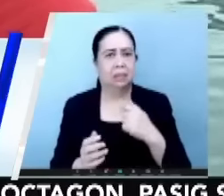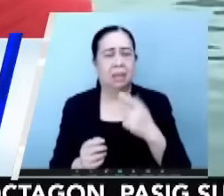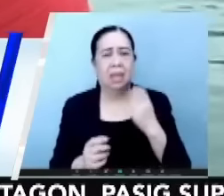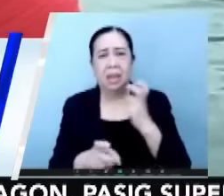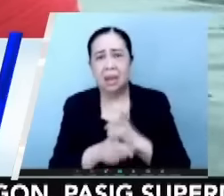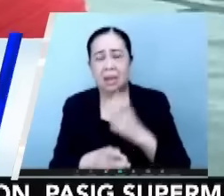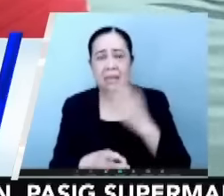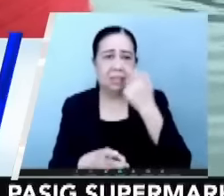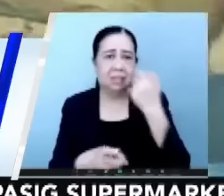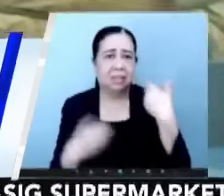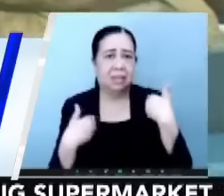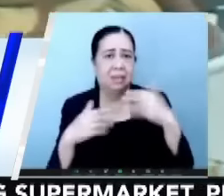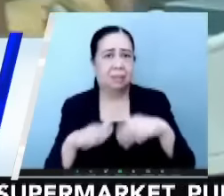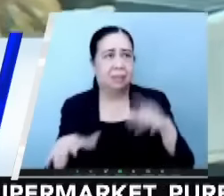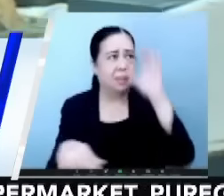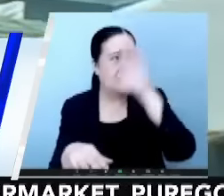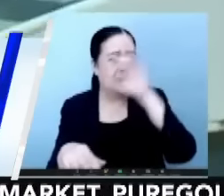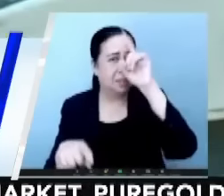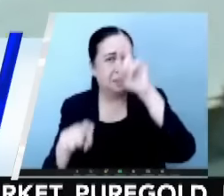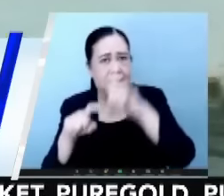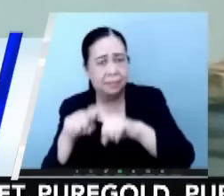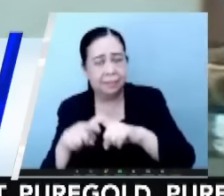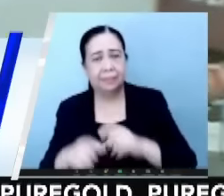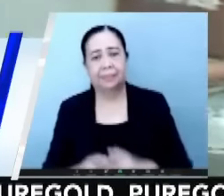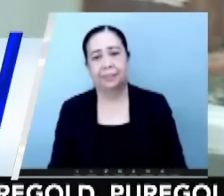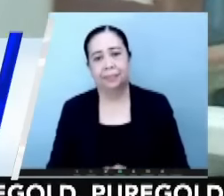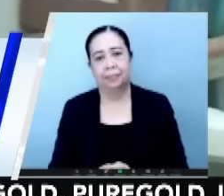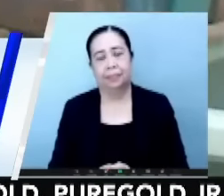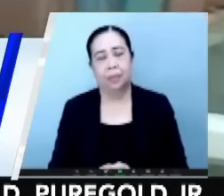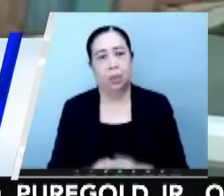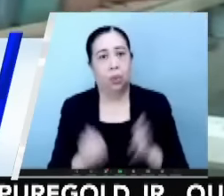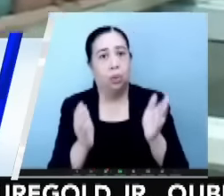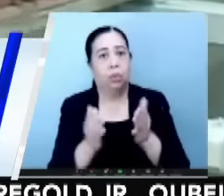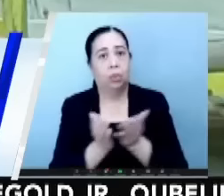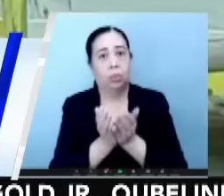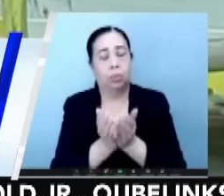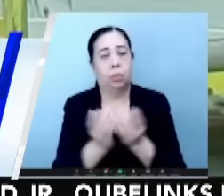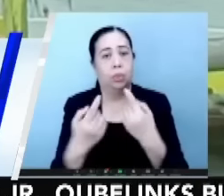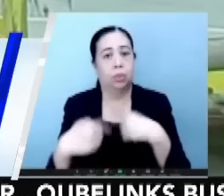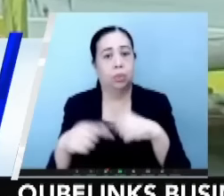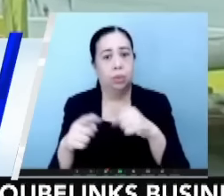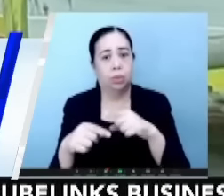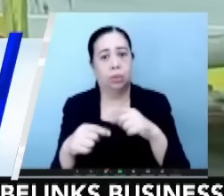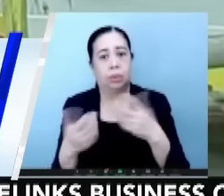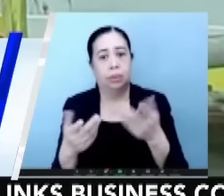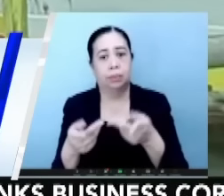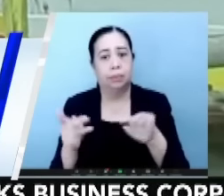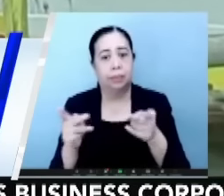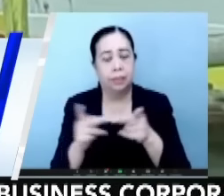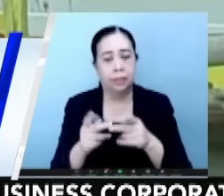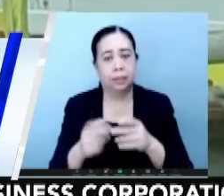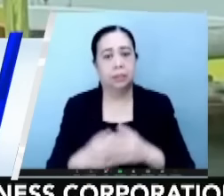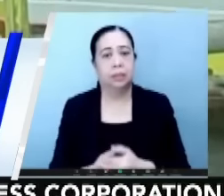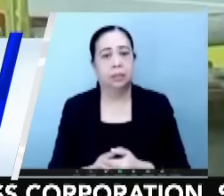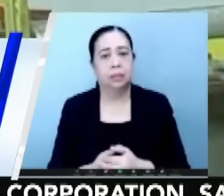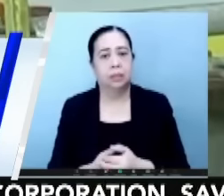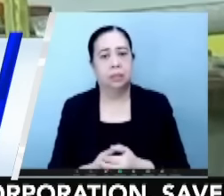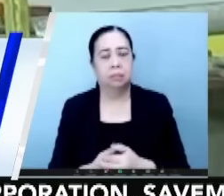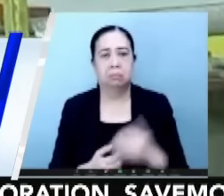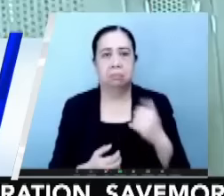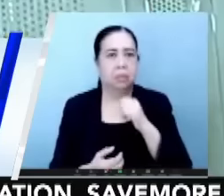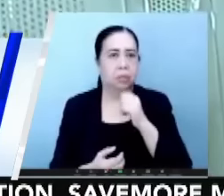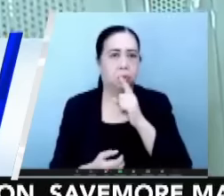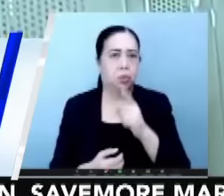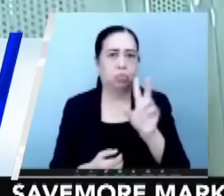namin maghanap ng matutuluyan. Ang mas maliliit namang bangka patungong Patnanungan at Humalig, wala pang katiyakan kung kailan